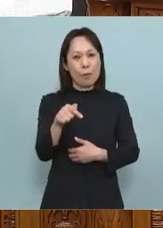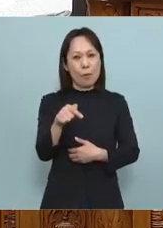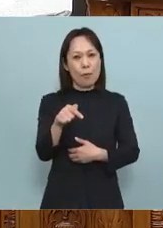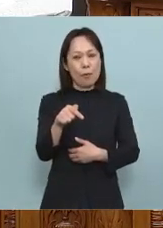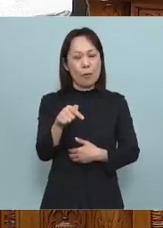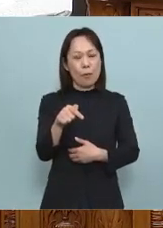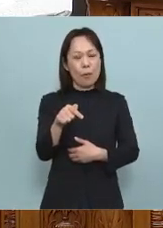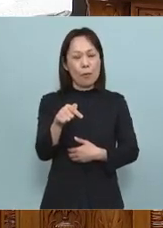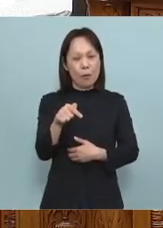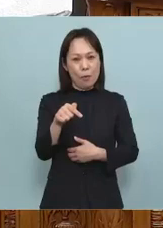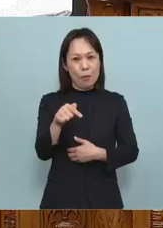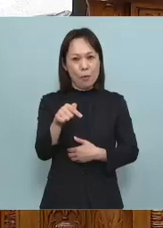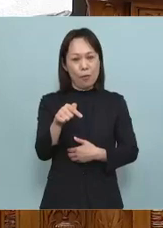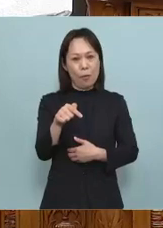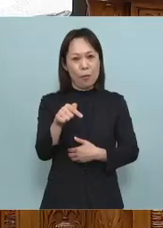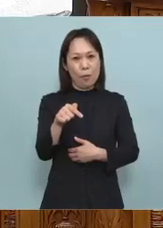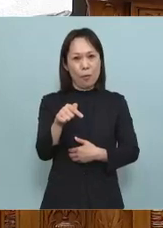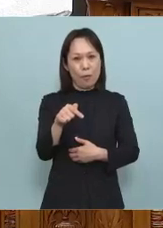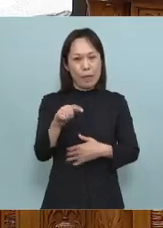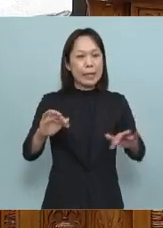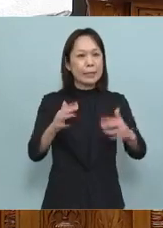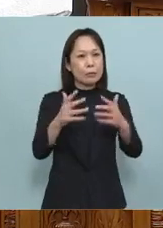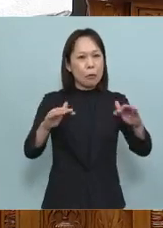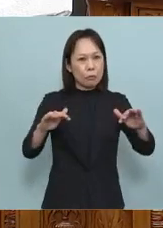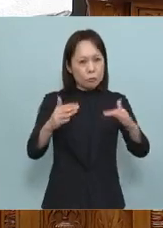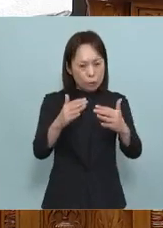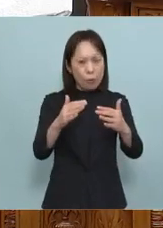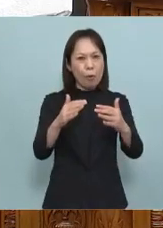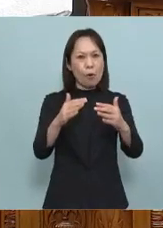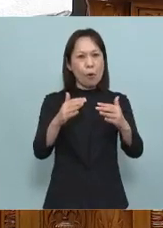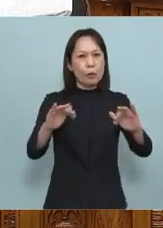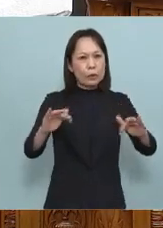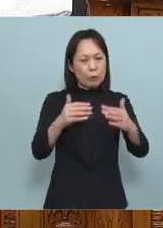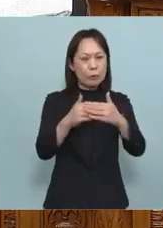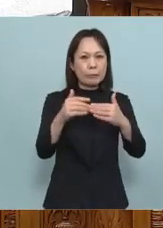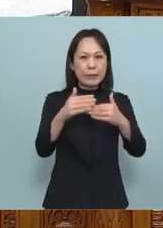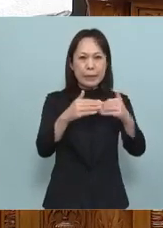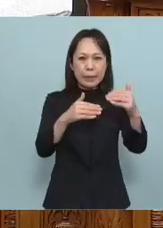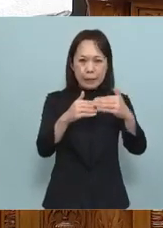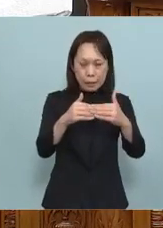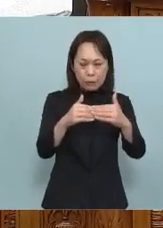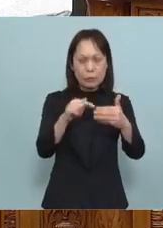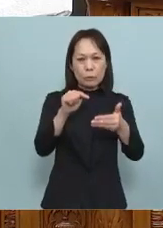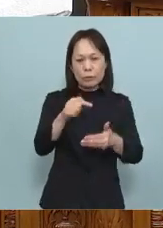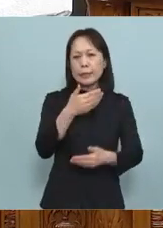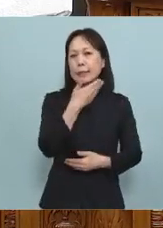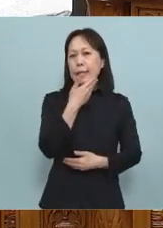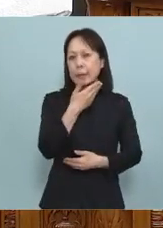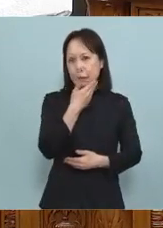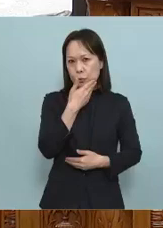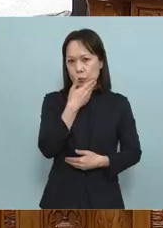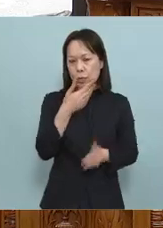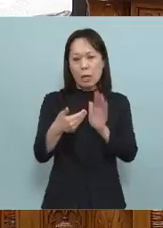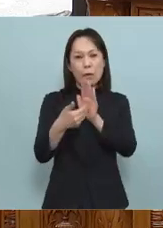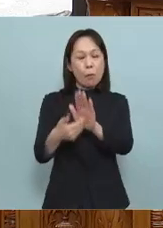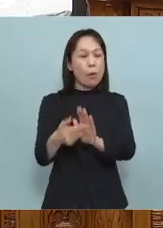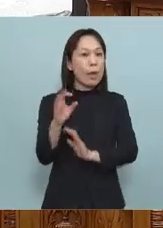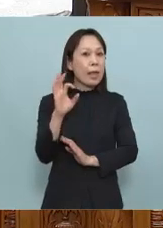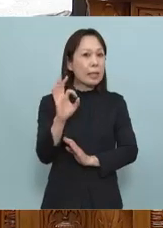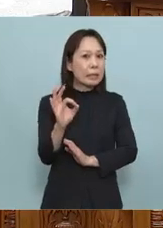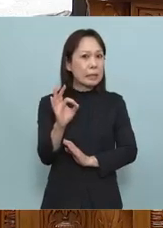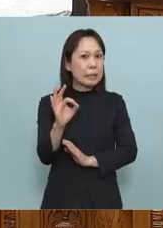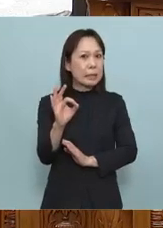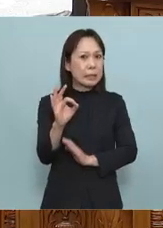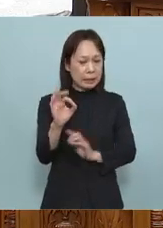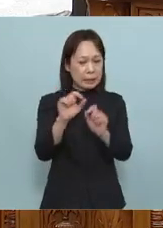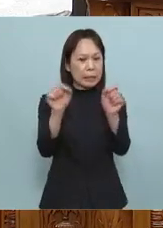こうした現実的な議論をしっかりと突き詰めていくことです。防衛費についても金額結論